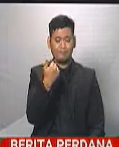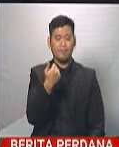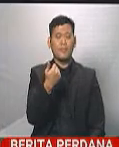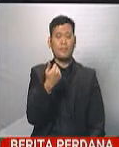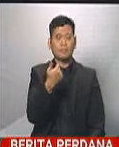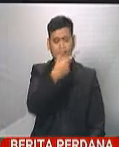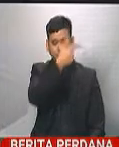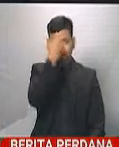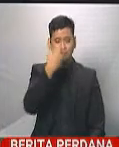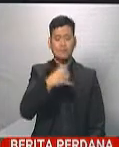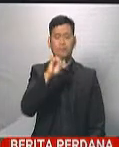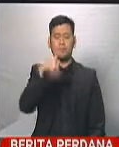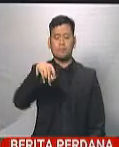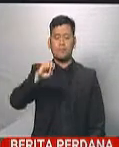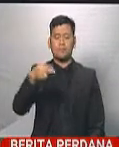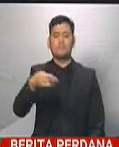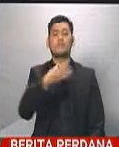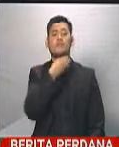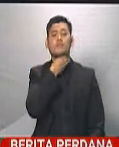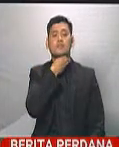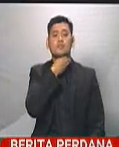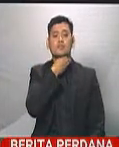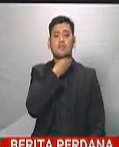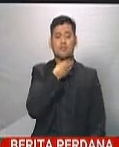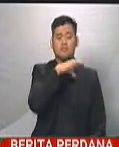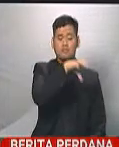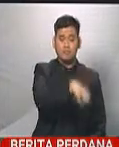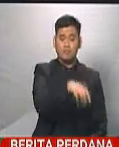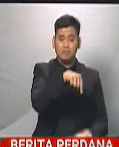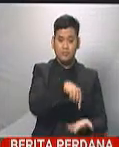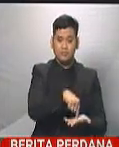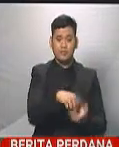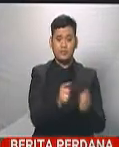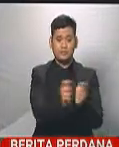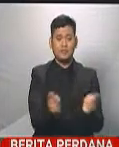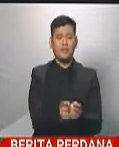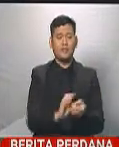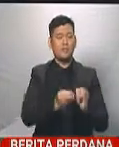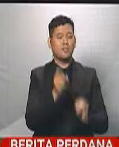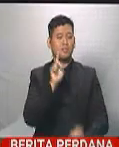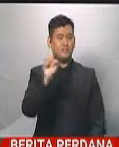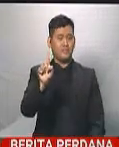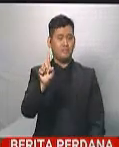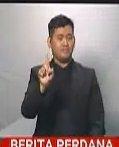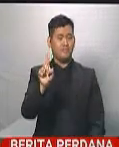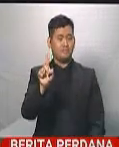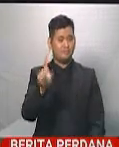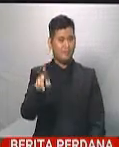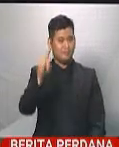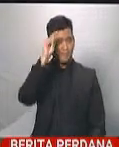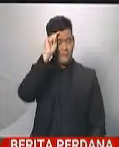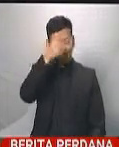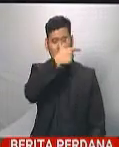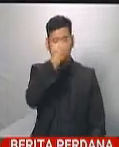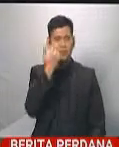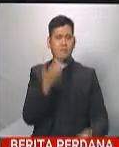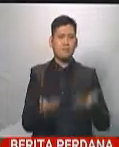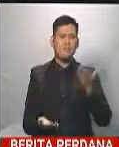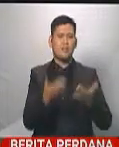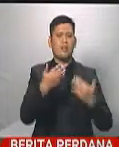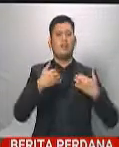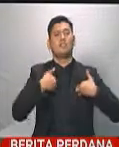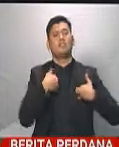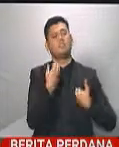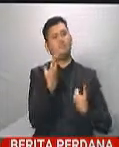ikut pada awal itu wilayah ni duduk tempat pertama, tapi di akhir-akhir itu kita ketinggalan pihak Terengganu, mungkin disebabkan oleh beberapa